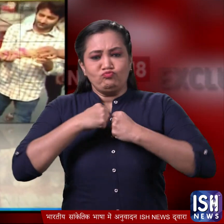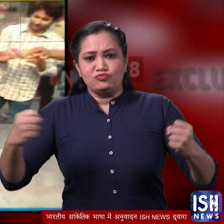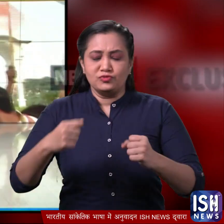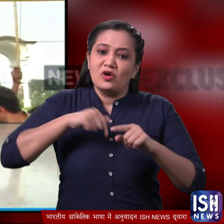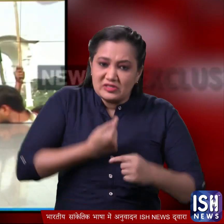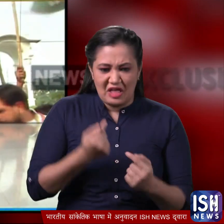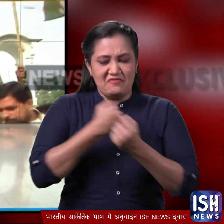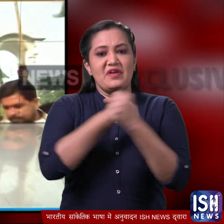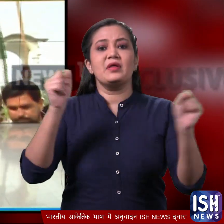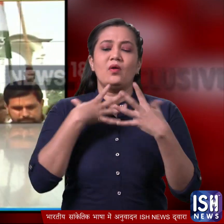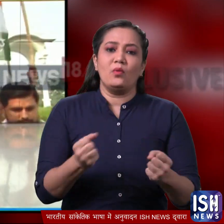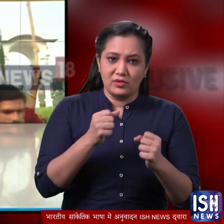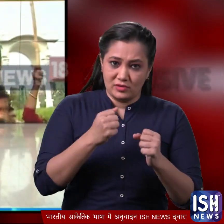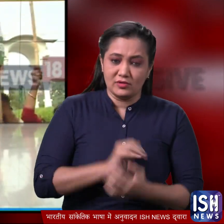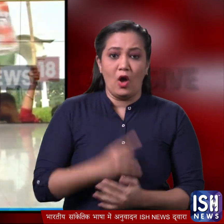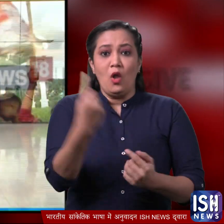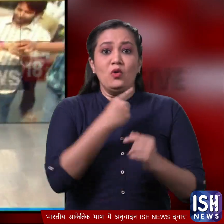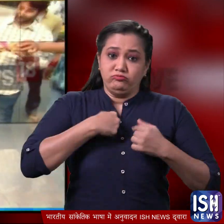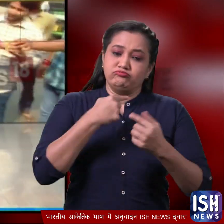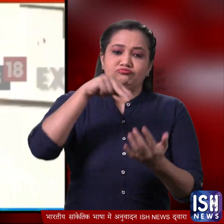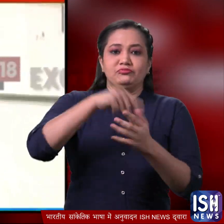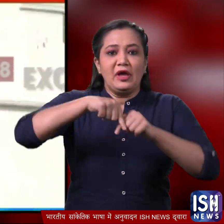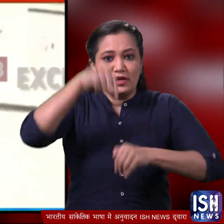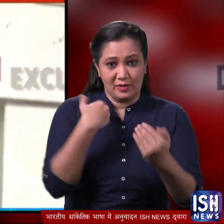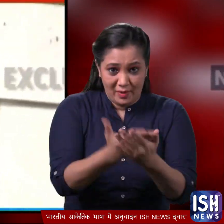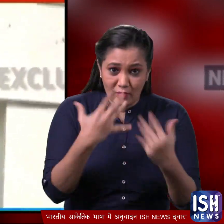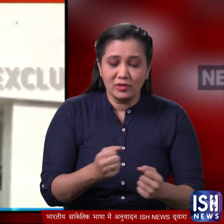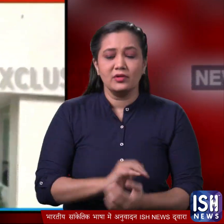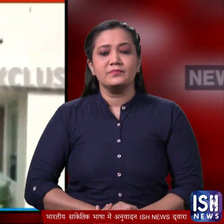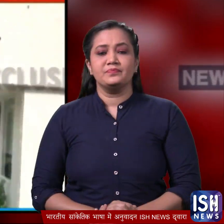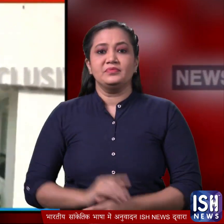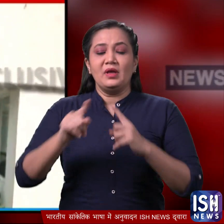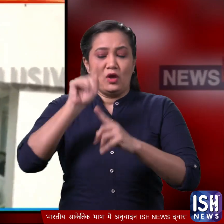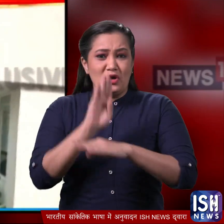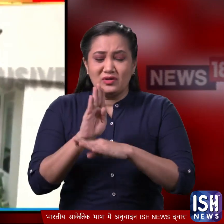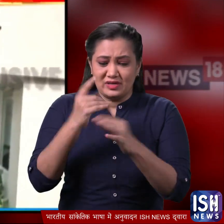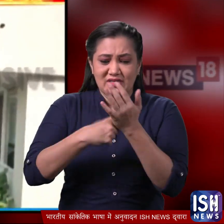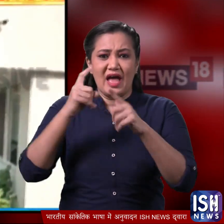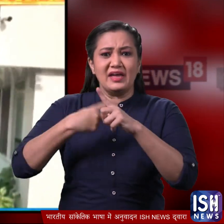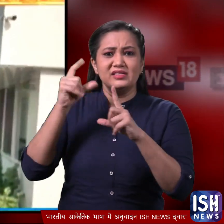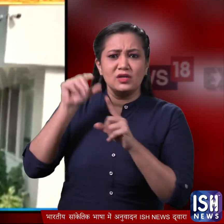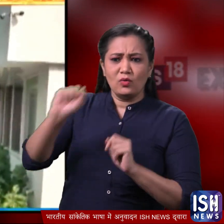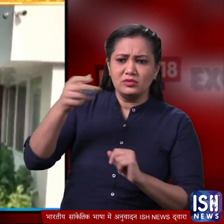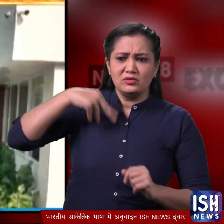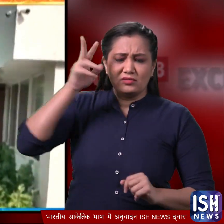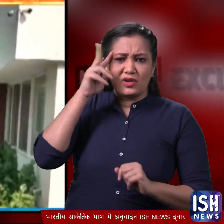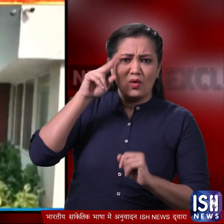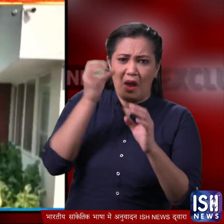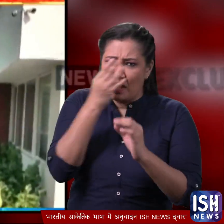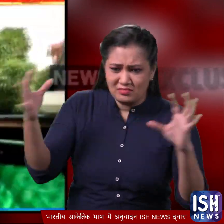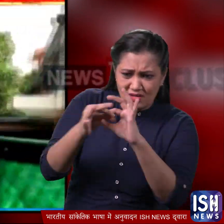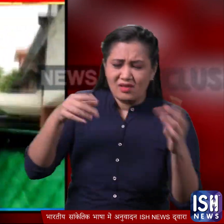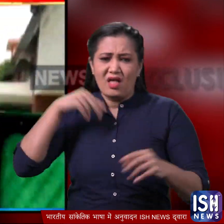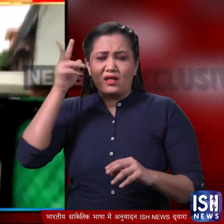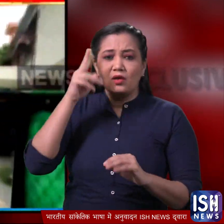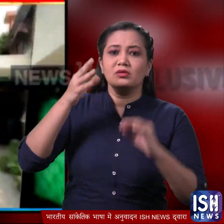खुद को अपने पैरों पर खड़ा करने की रणनीति बनाती दिखी। और इसी चक्कर में जब कांग्रेस ने आरजेडी की नीयत पर सवाल